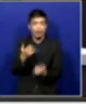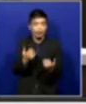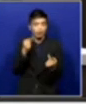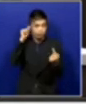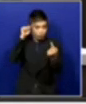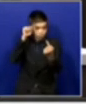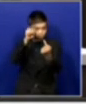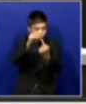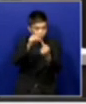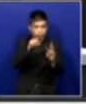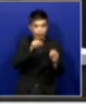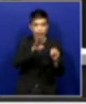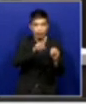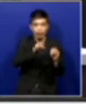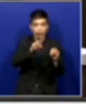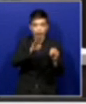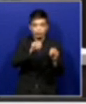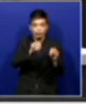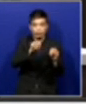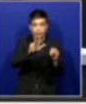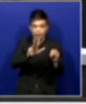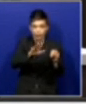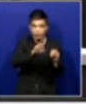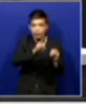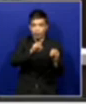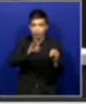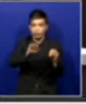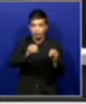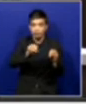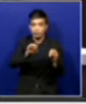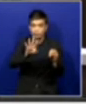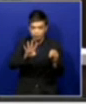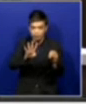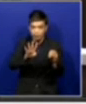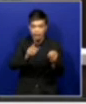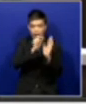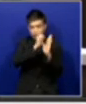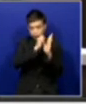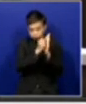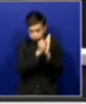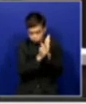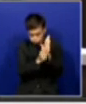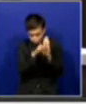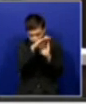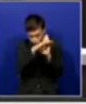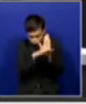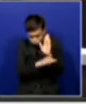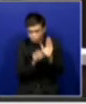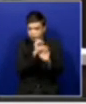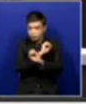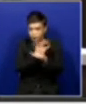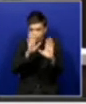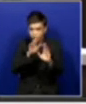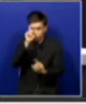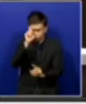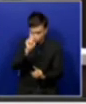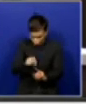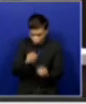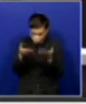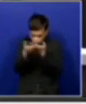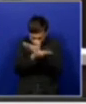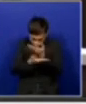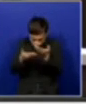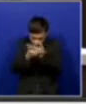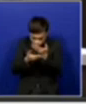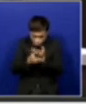143และ144เนี่ยเขียนไว้ชัดครับเขียนไว้ชัดว่าจะต้องพิจารณาให้แล้วเสร็จภายใน